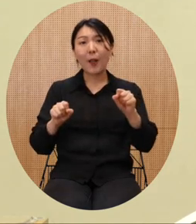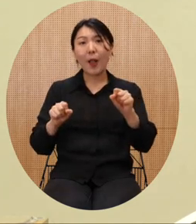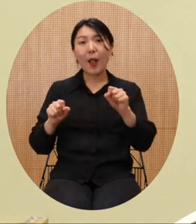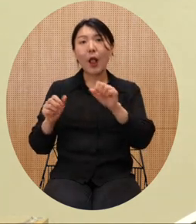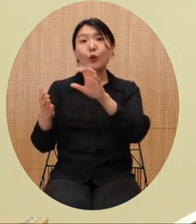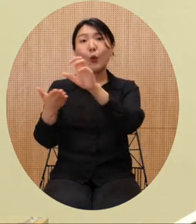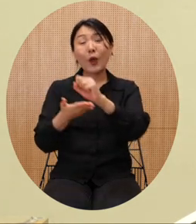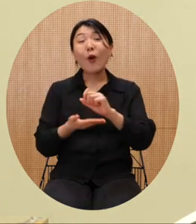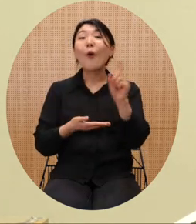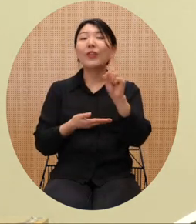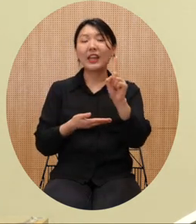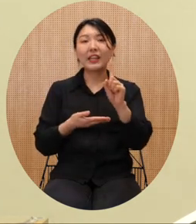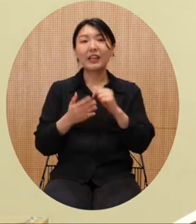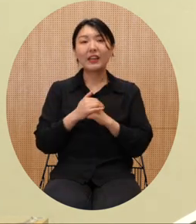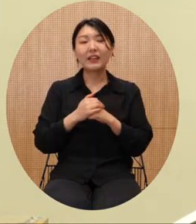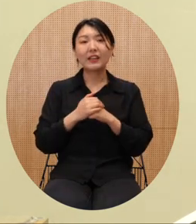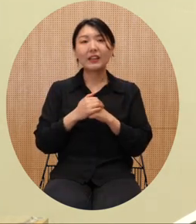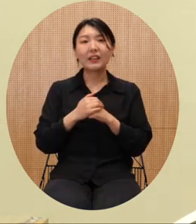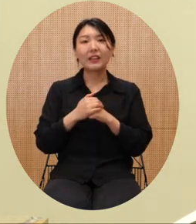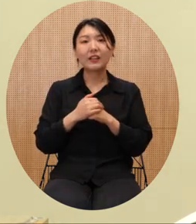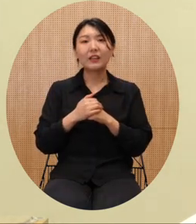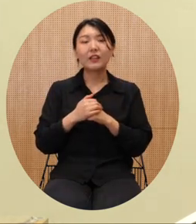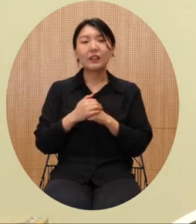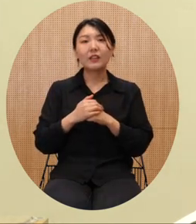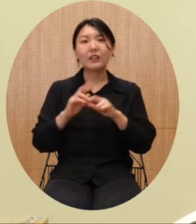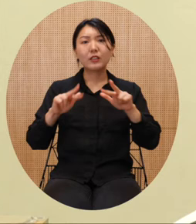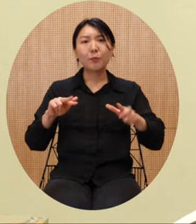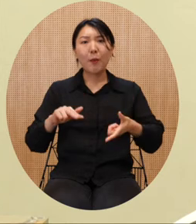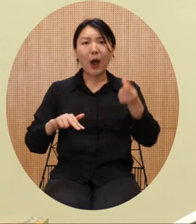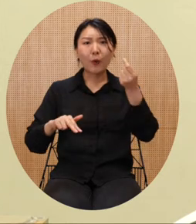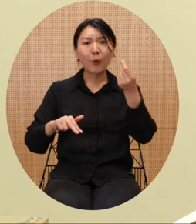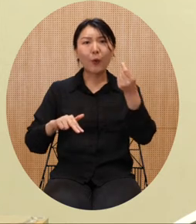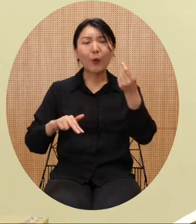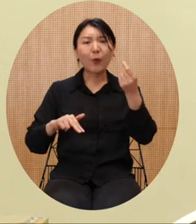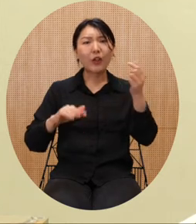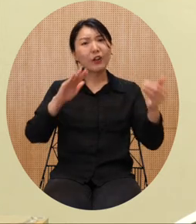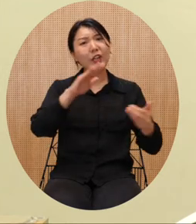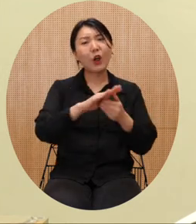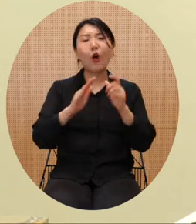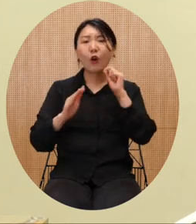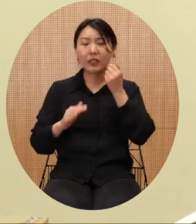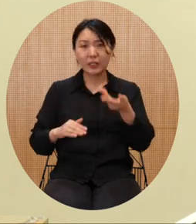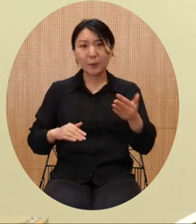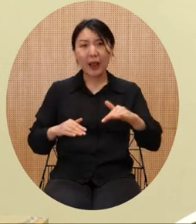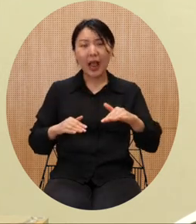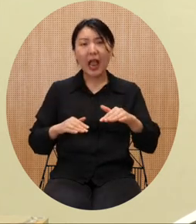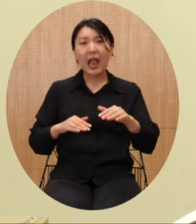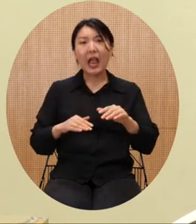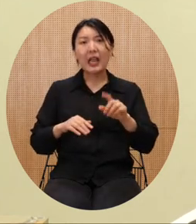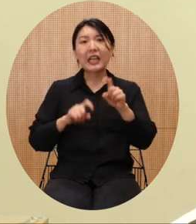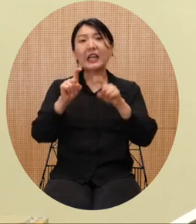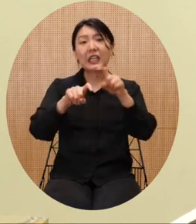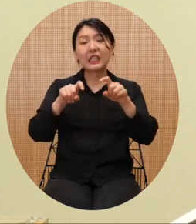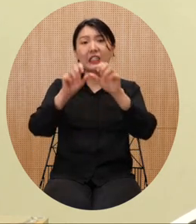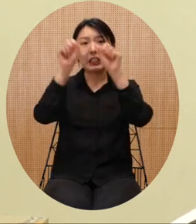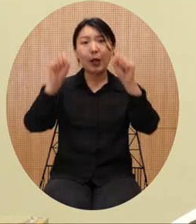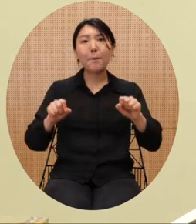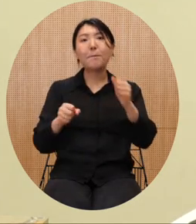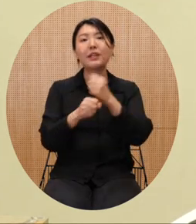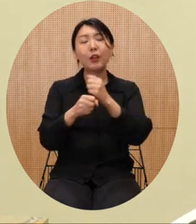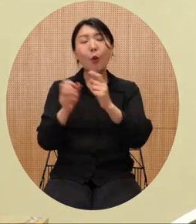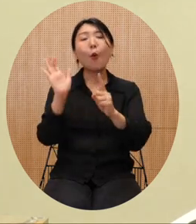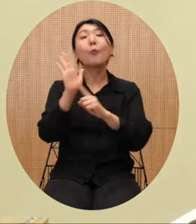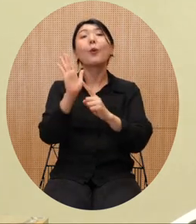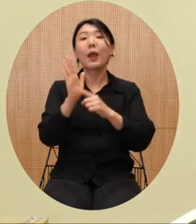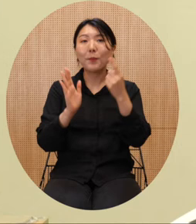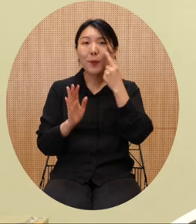하는 생각입니다. 이게 단기적으로는 되지 않겠지만 시스템도 좀 만들고 홍보도 하고 필요한